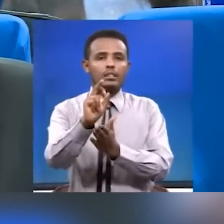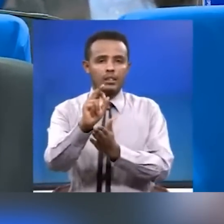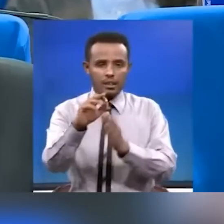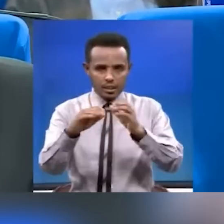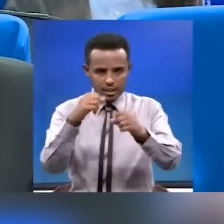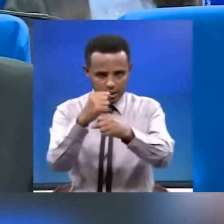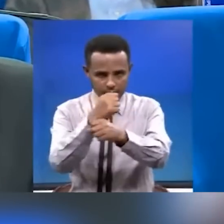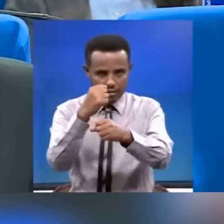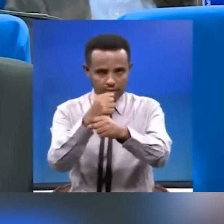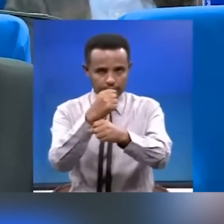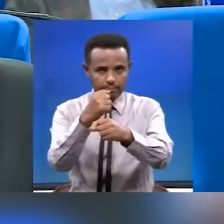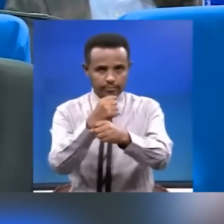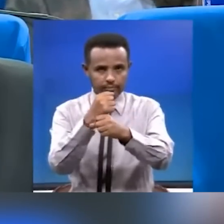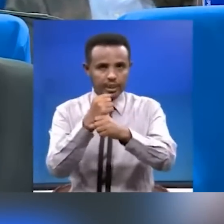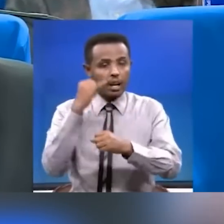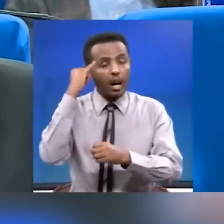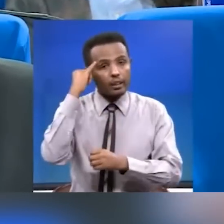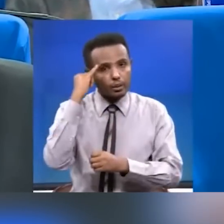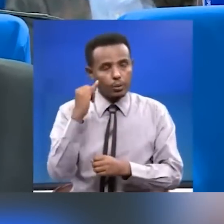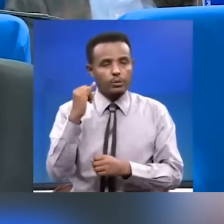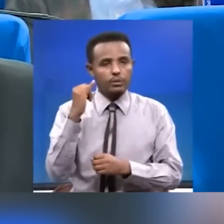ስሪት አይዲዮሎጂ